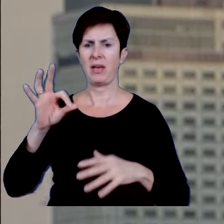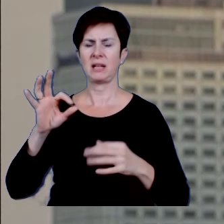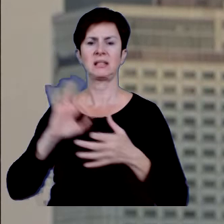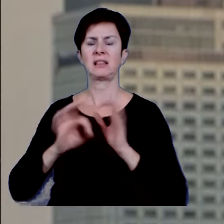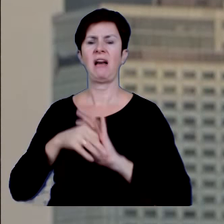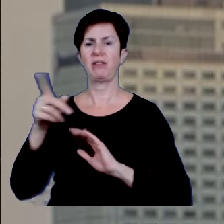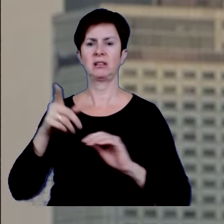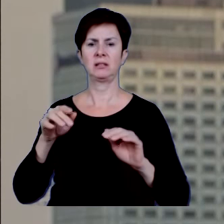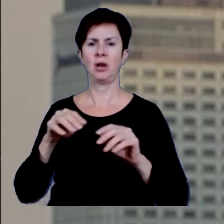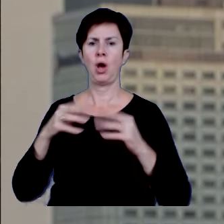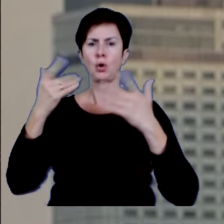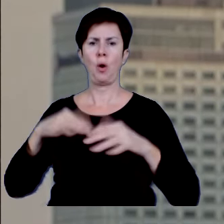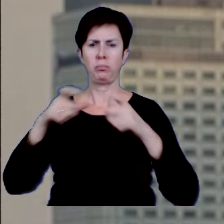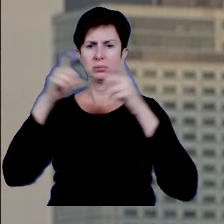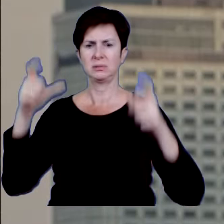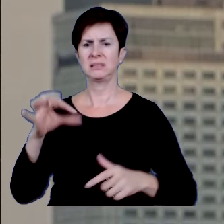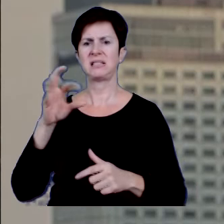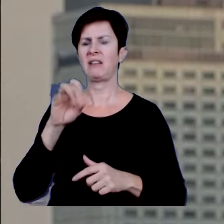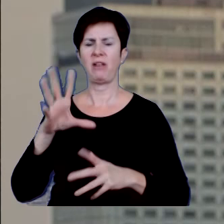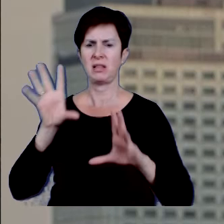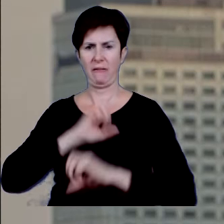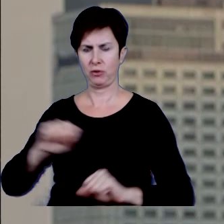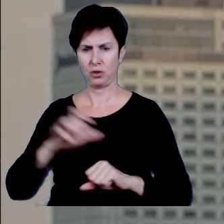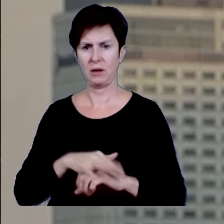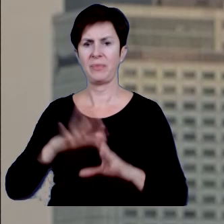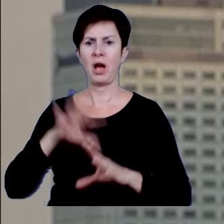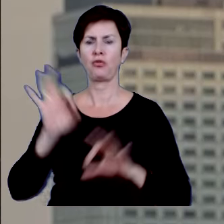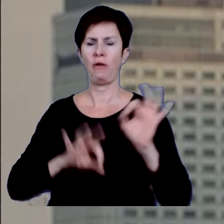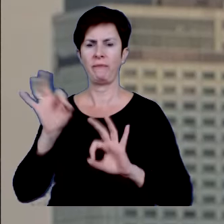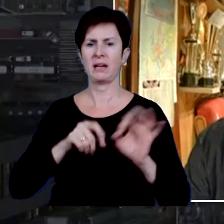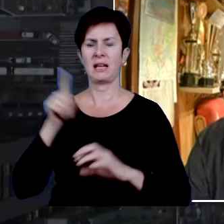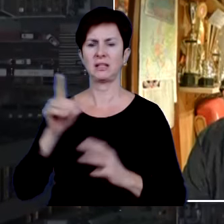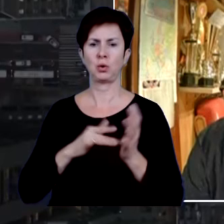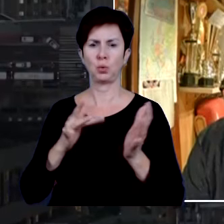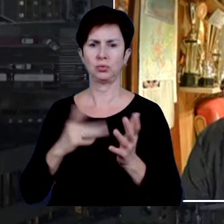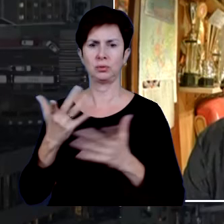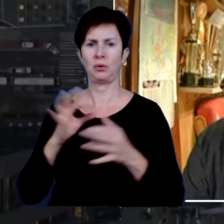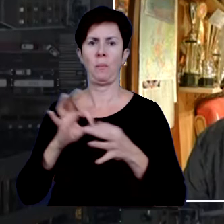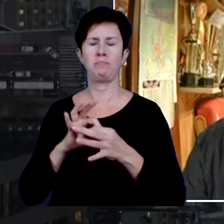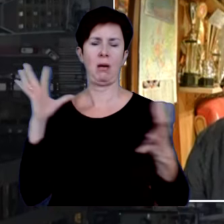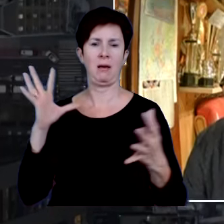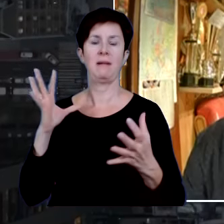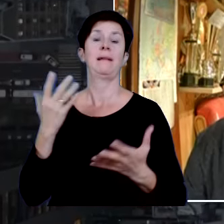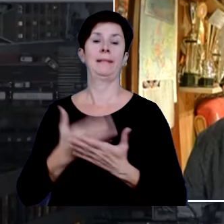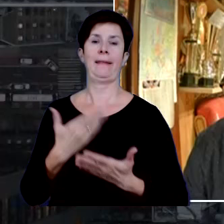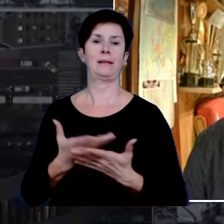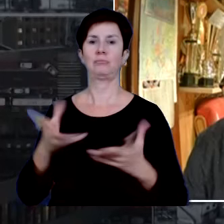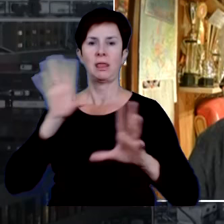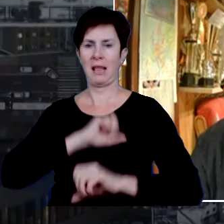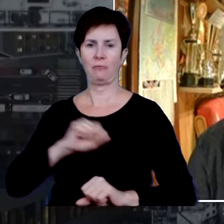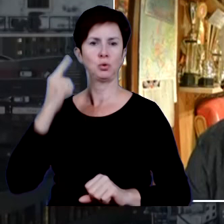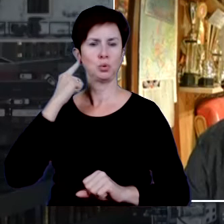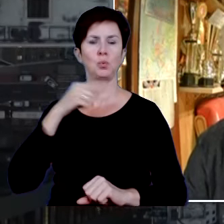premiera nie wytrzymały konferencji Donalda Tuska i niestety łączność się zerwała. Ale już całkiem